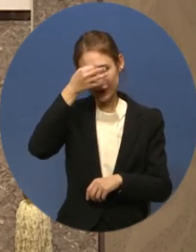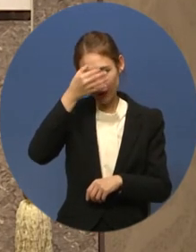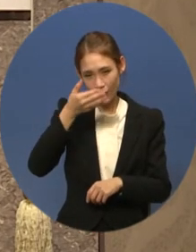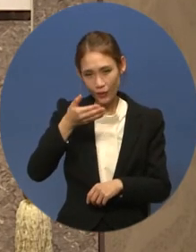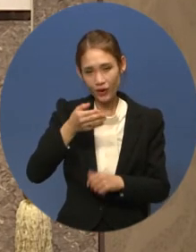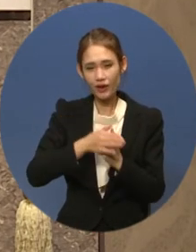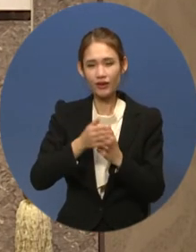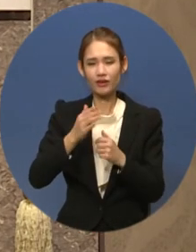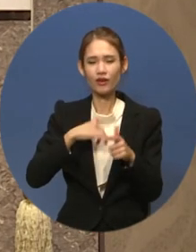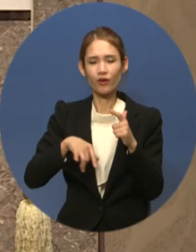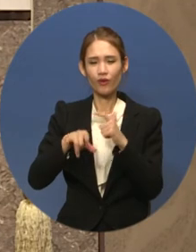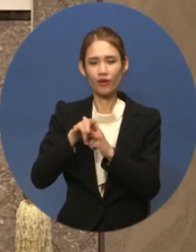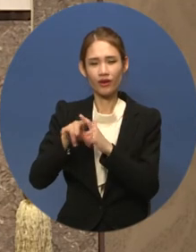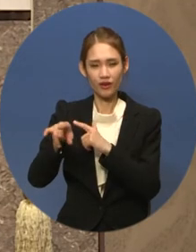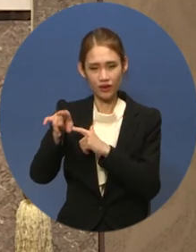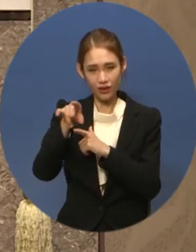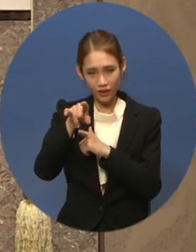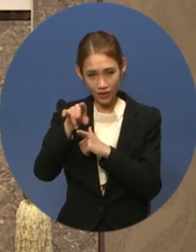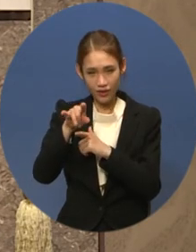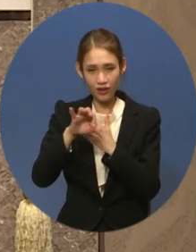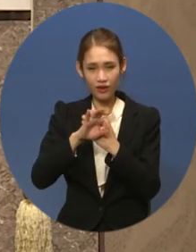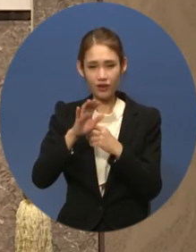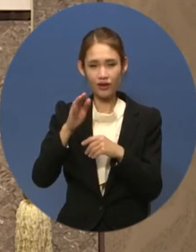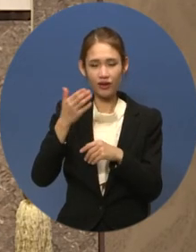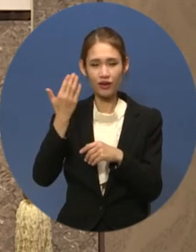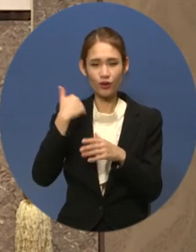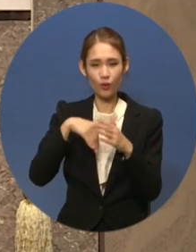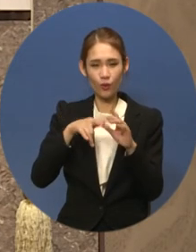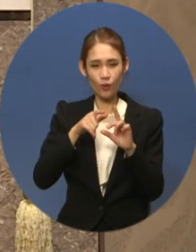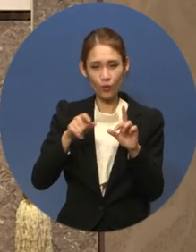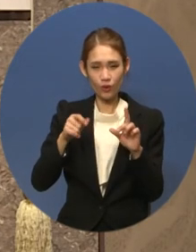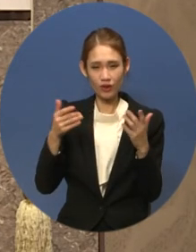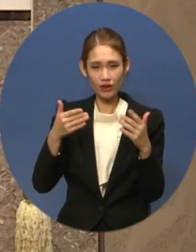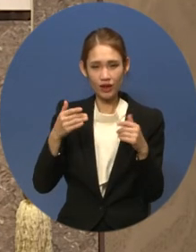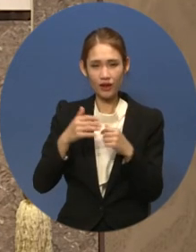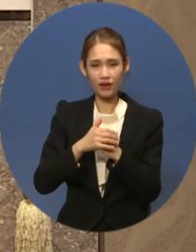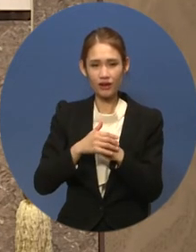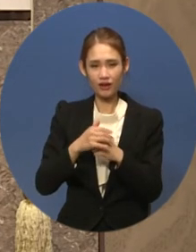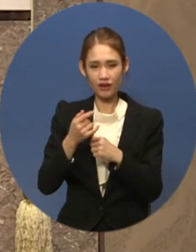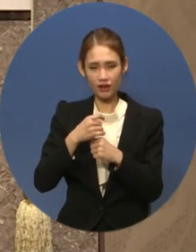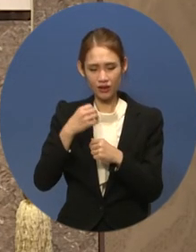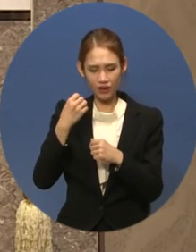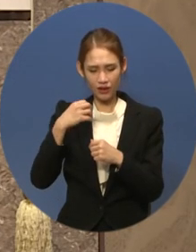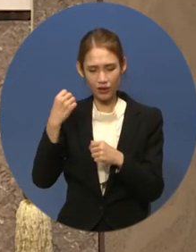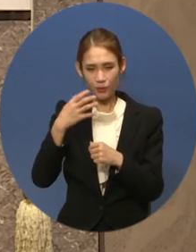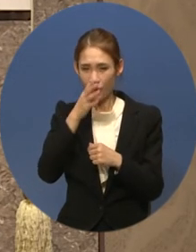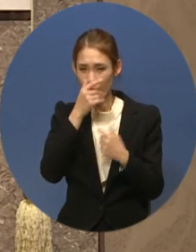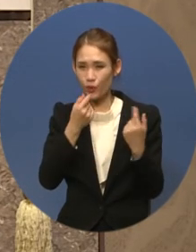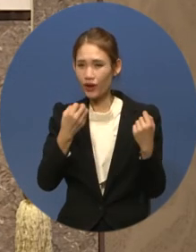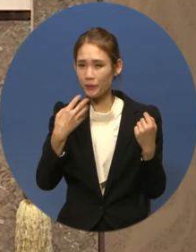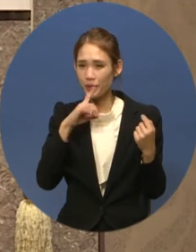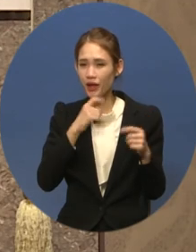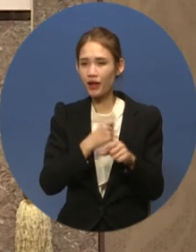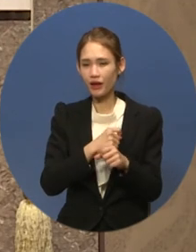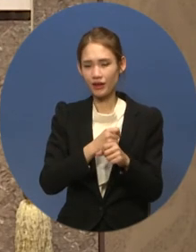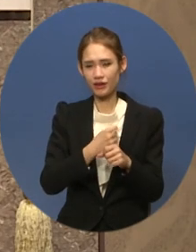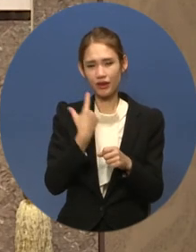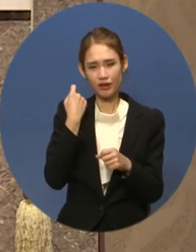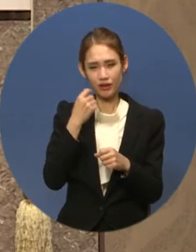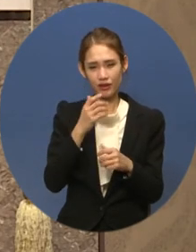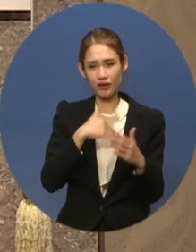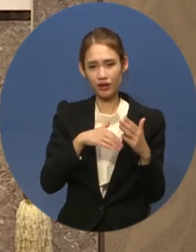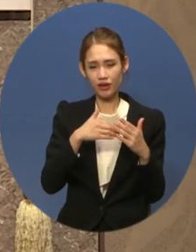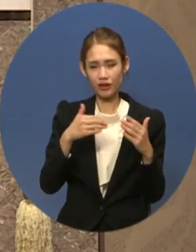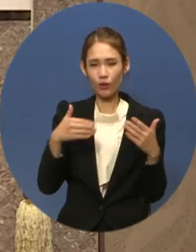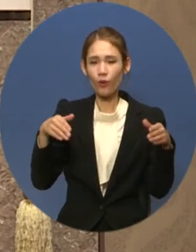나아간다면 정말 한때는 공공부문의 이라면 철밥통 이라고 이야기는 분들이 여전히 있으시지만 역시 대한민국 공공기관